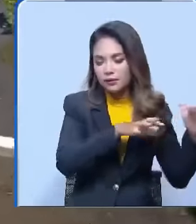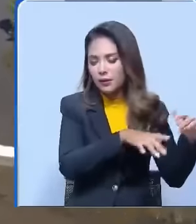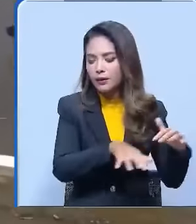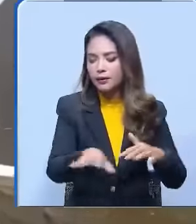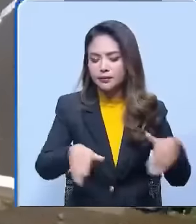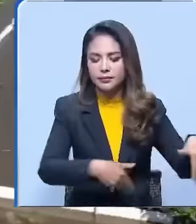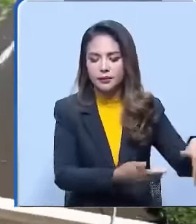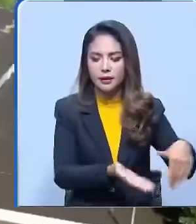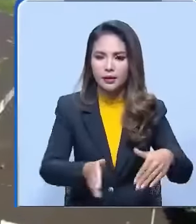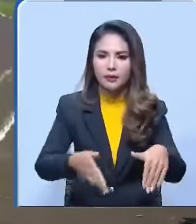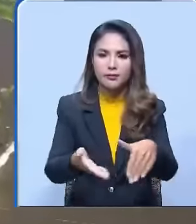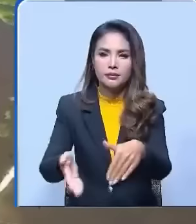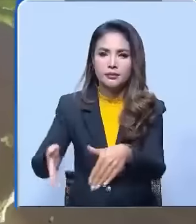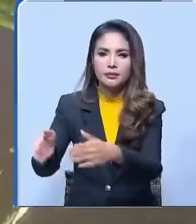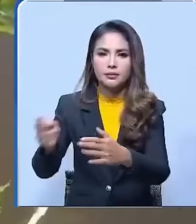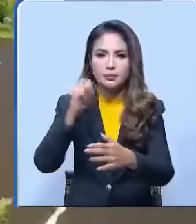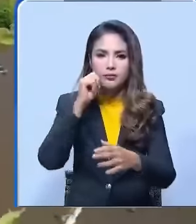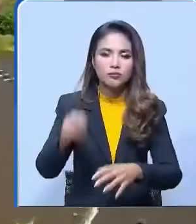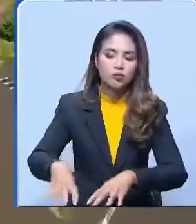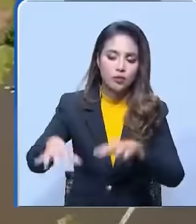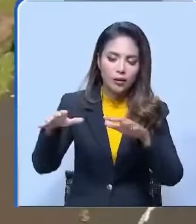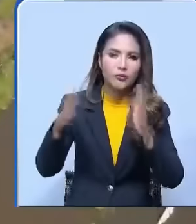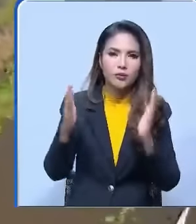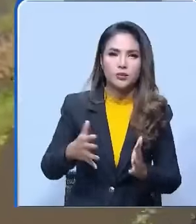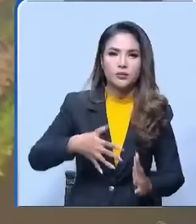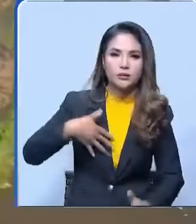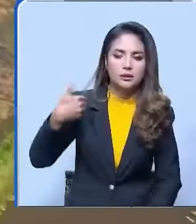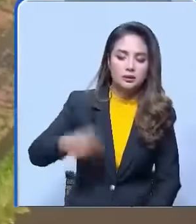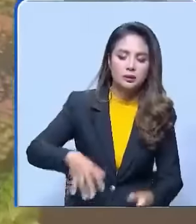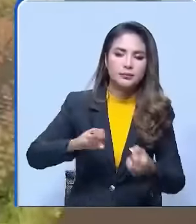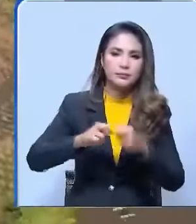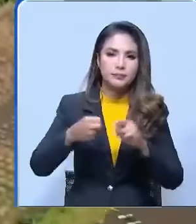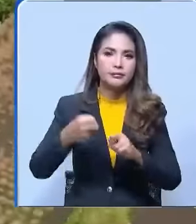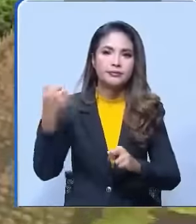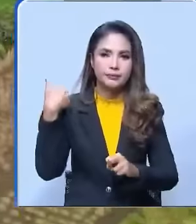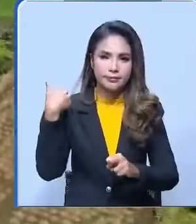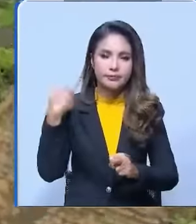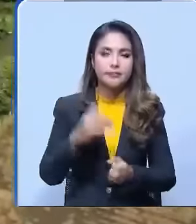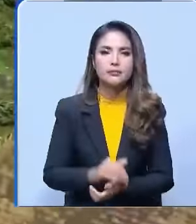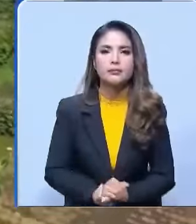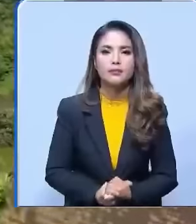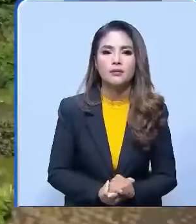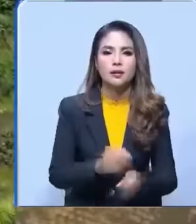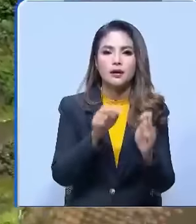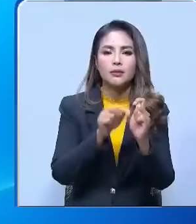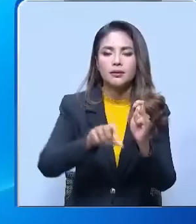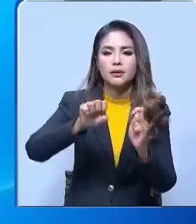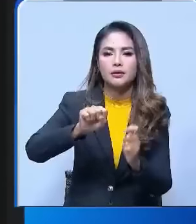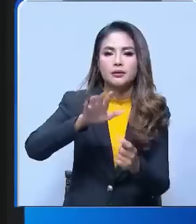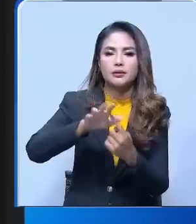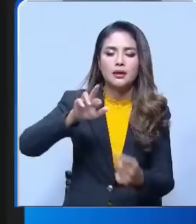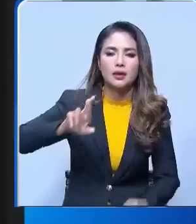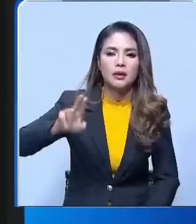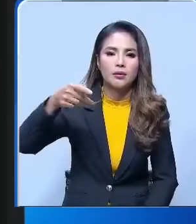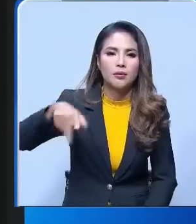ขาต่างๆจนทำให้เกิดท่วมสูงชาวบ้านก็เดือดร้อนกันไปตามๆกันส่วนอีกจุดหนึ่งค่ะอำเภอสารพีหมู่11บ้านช้